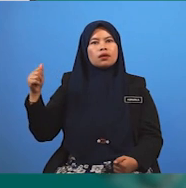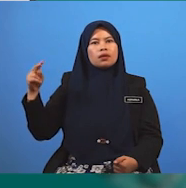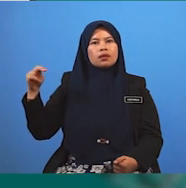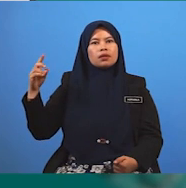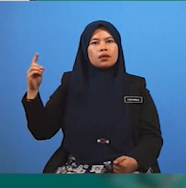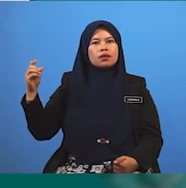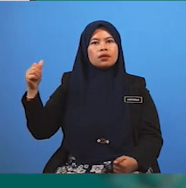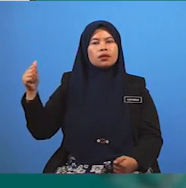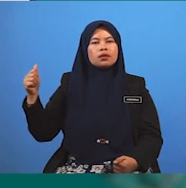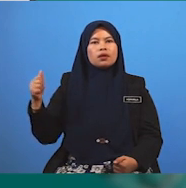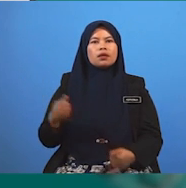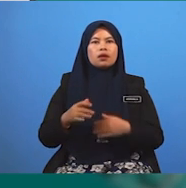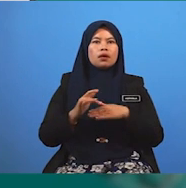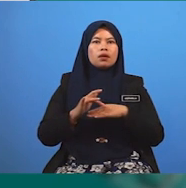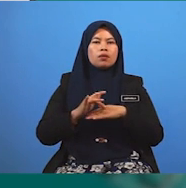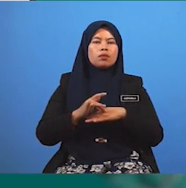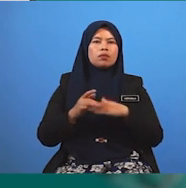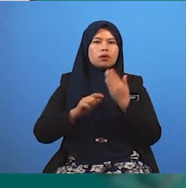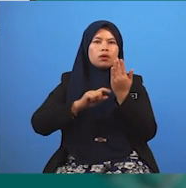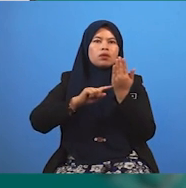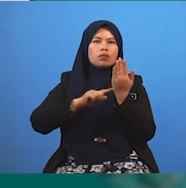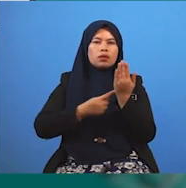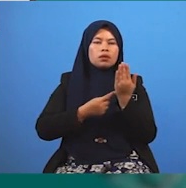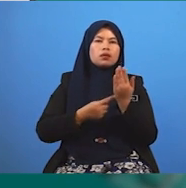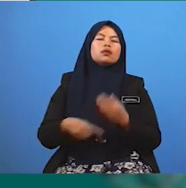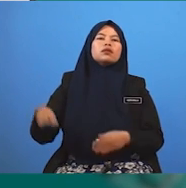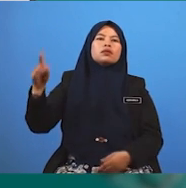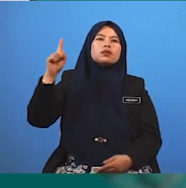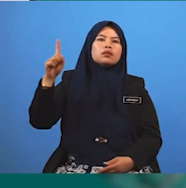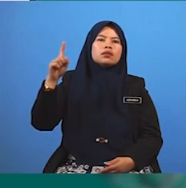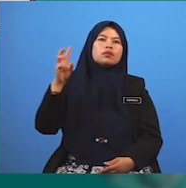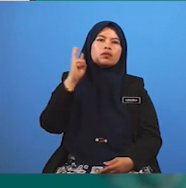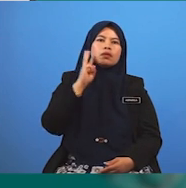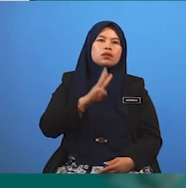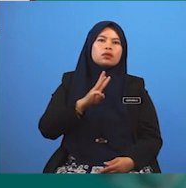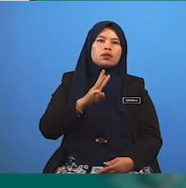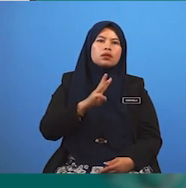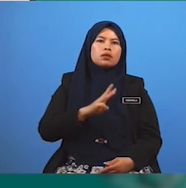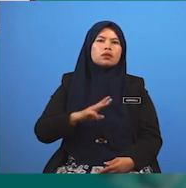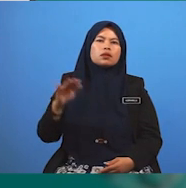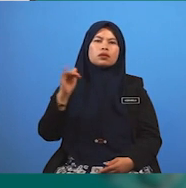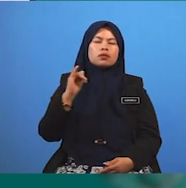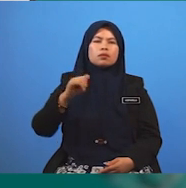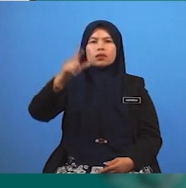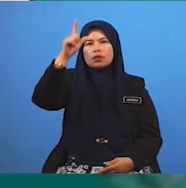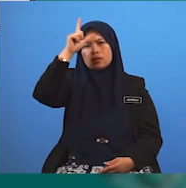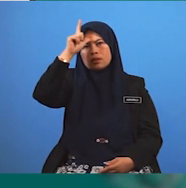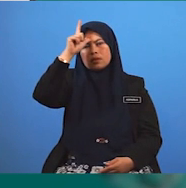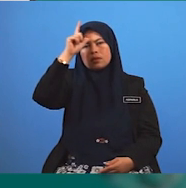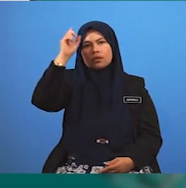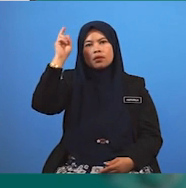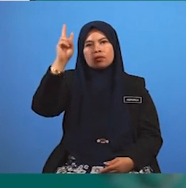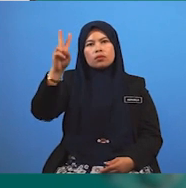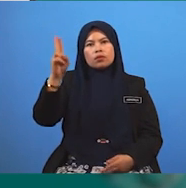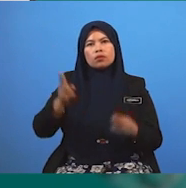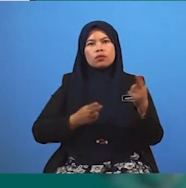ialah, yang pertama, wanita menyerupai lelaki dan sebaliknya. Yang kedua, urusan